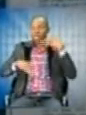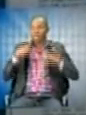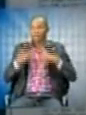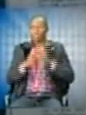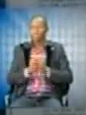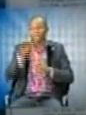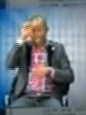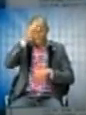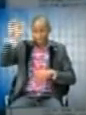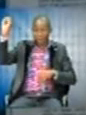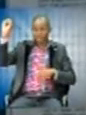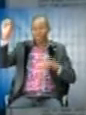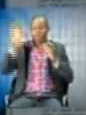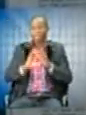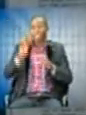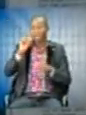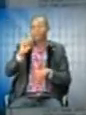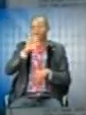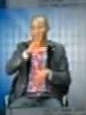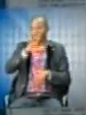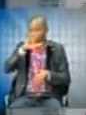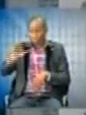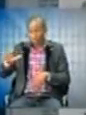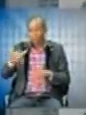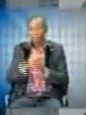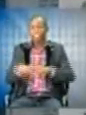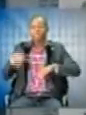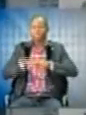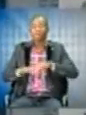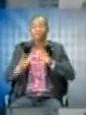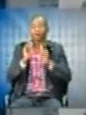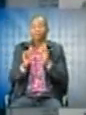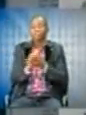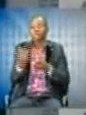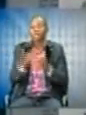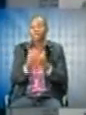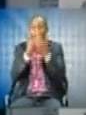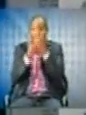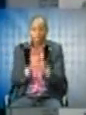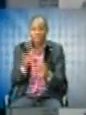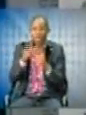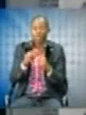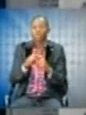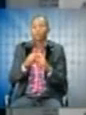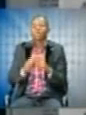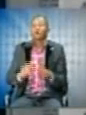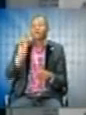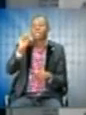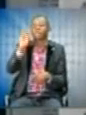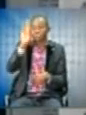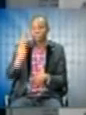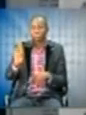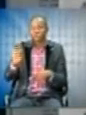du M23 dans l'Est du pays. Même si, hiérarchiquement, elle répondra aux Nations Unies, auteur du plan régional de